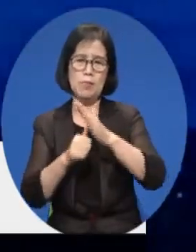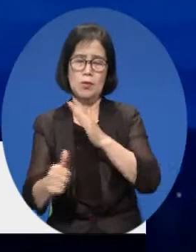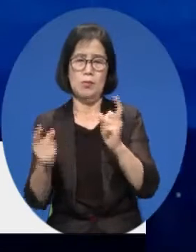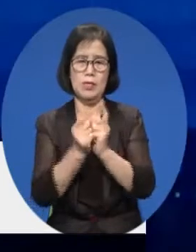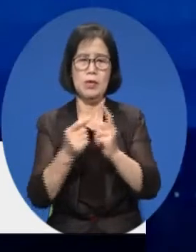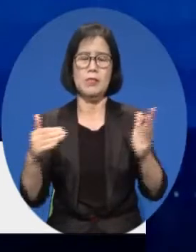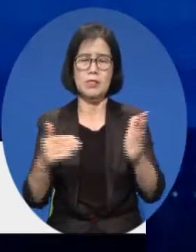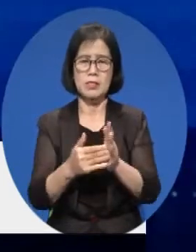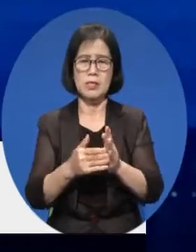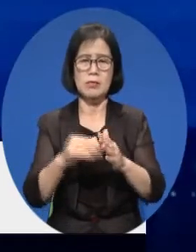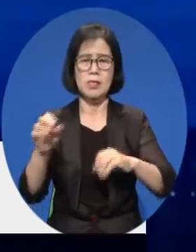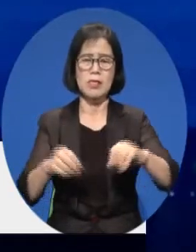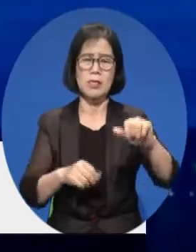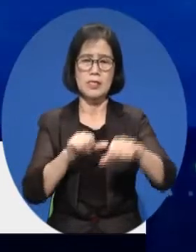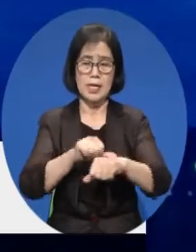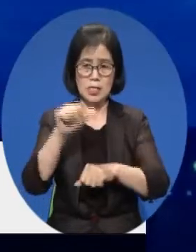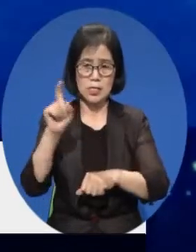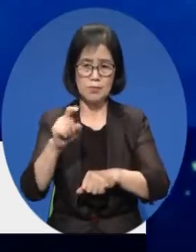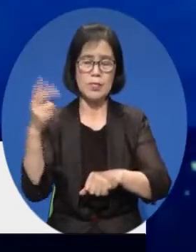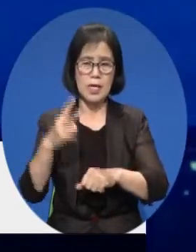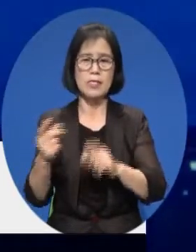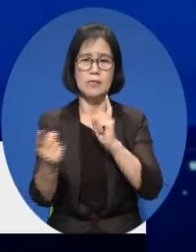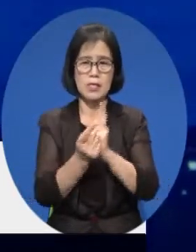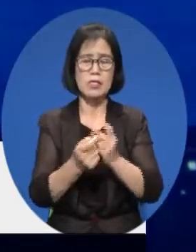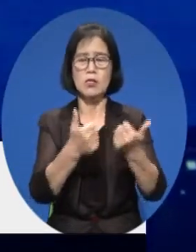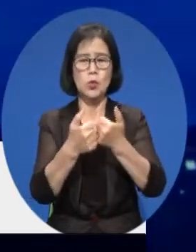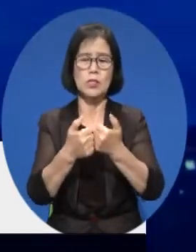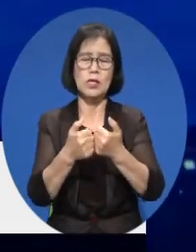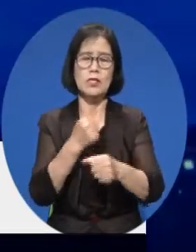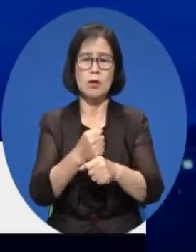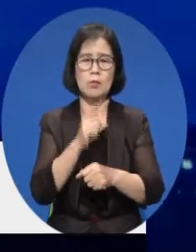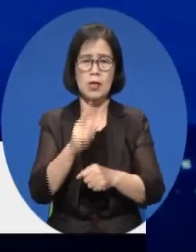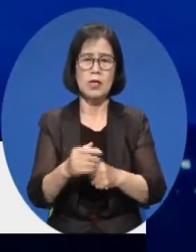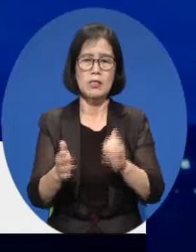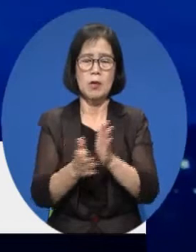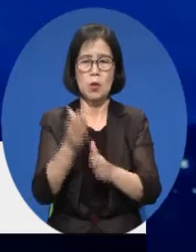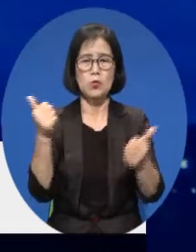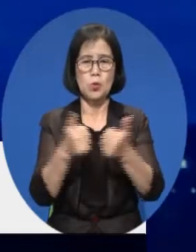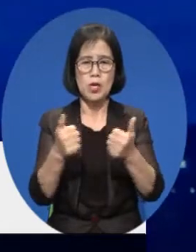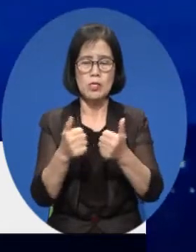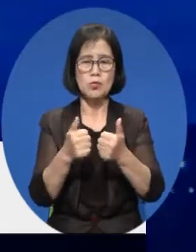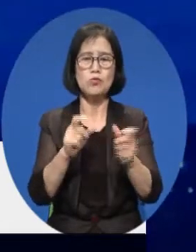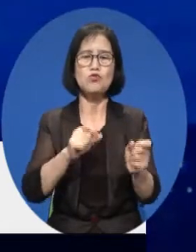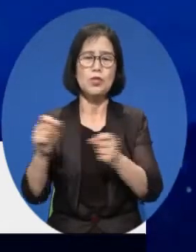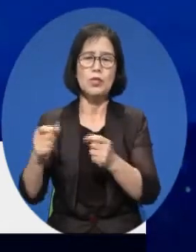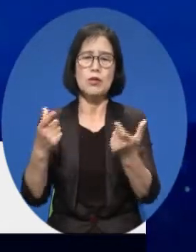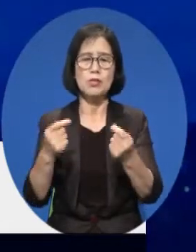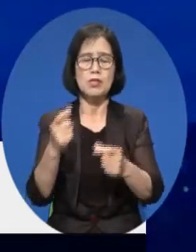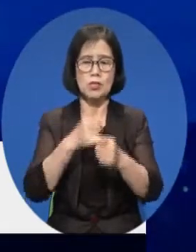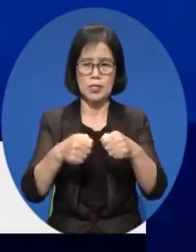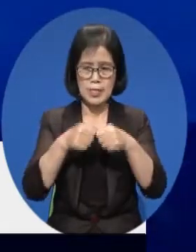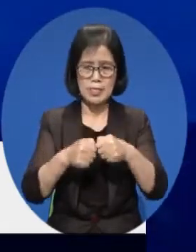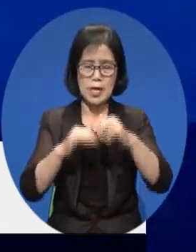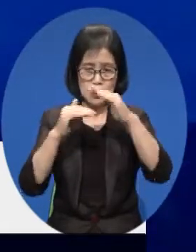끝났습니다. 대신에 5시 10분경에 다시 또 만나서 논의를 하자고 했다고 합니다. 따라서 본회의도 지금 순연이 될 것 같은데 더 자세한 소식은 나오는